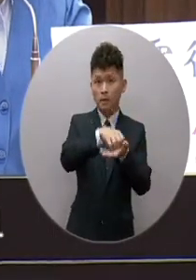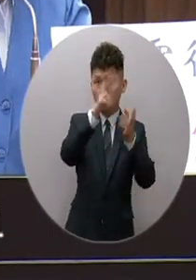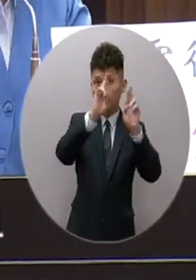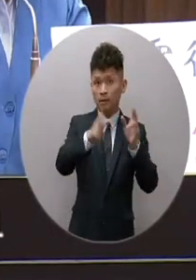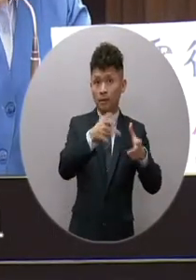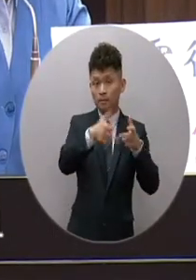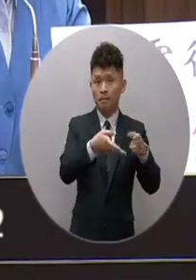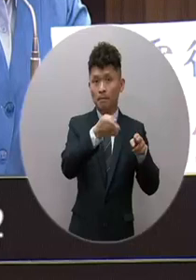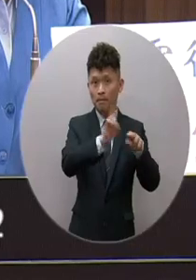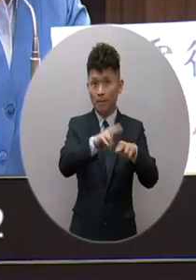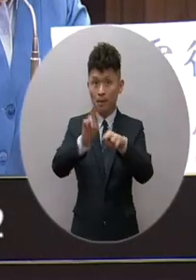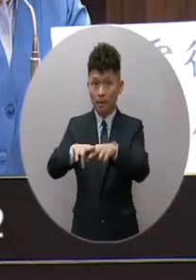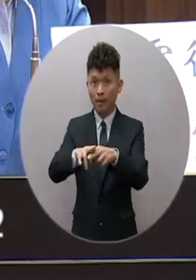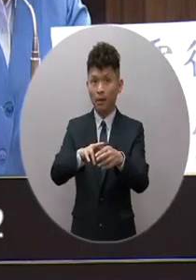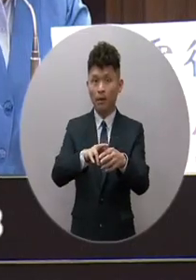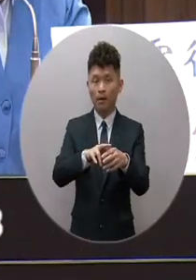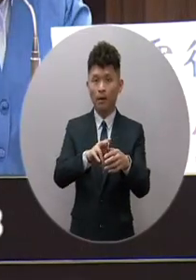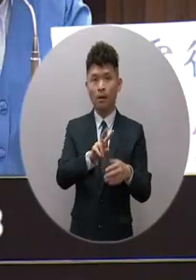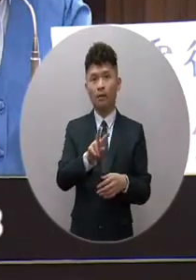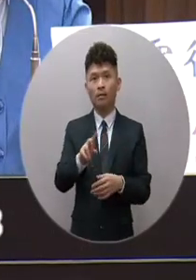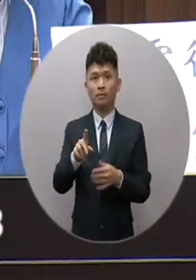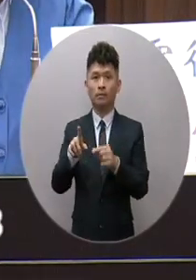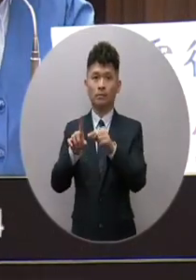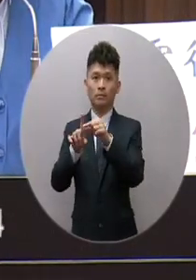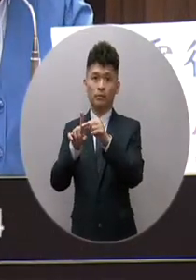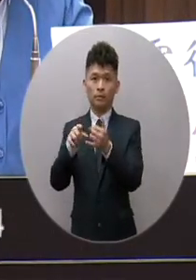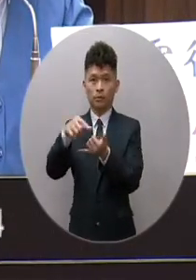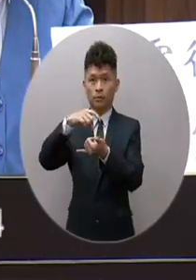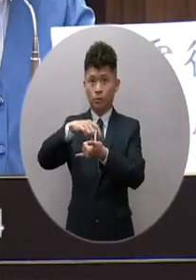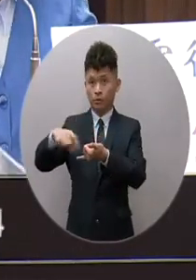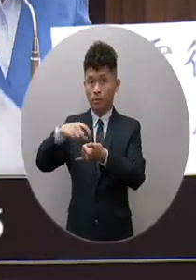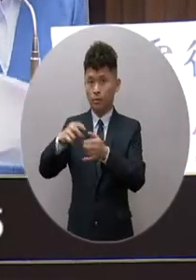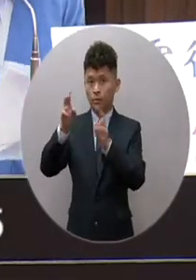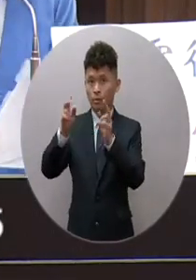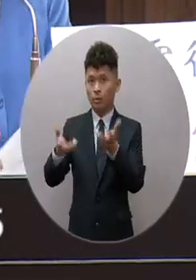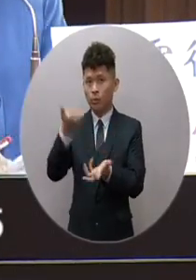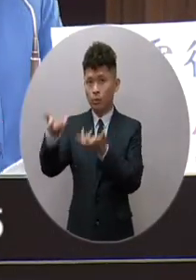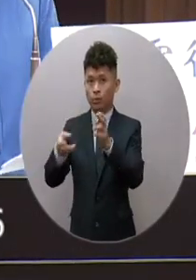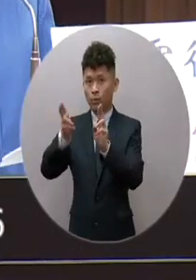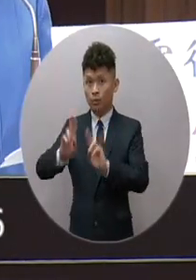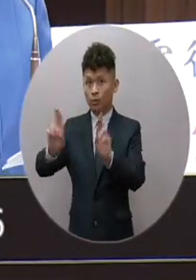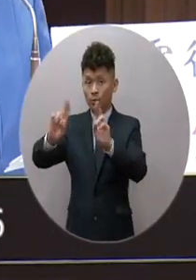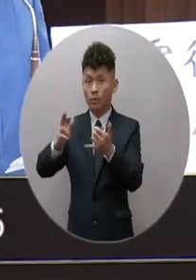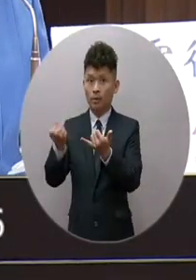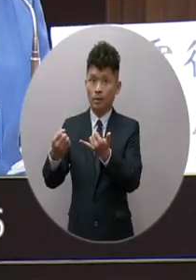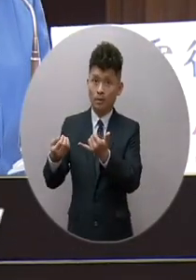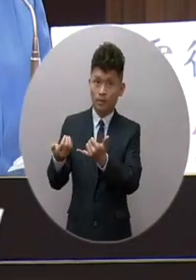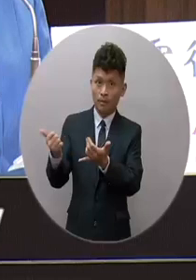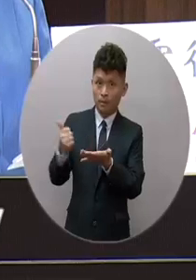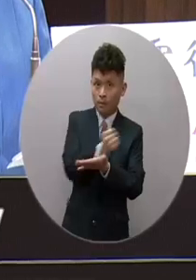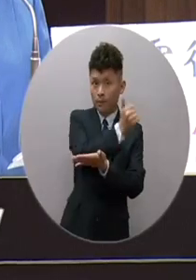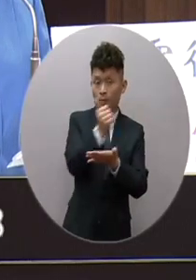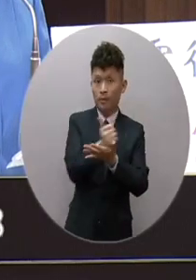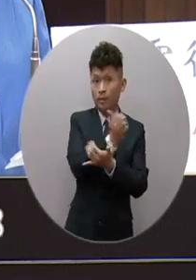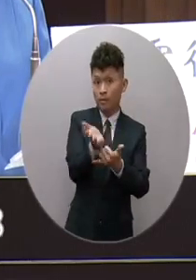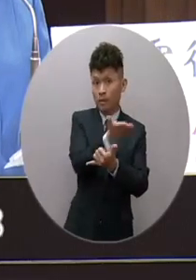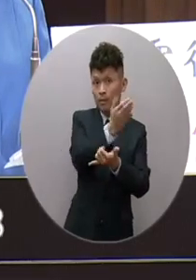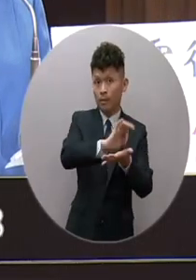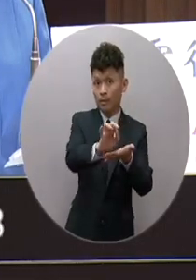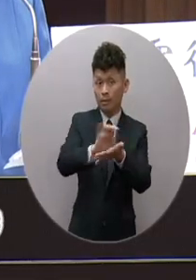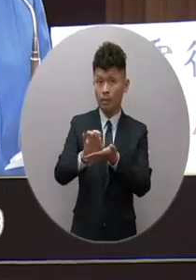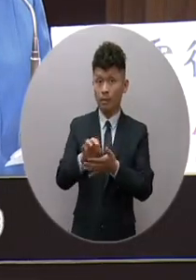后，就要中电北送。我去给他查资料，台中火力发电